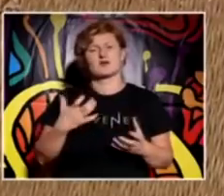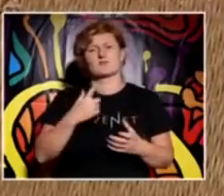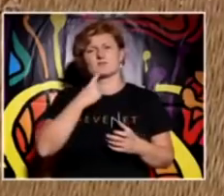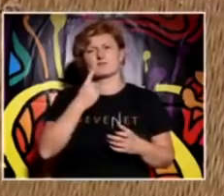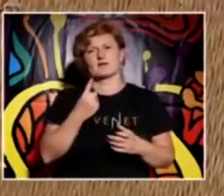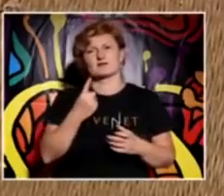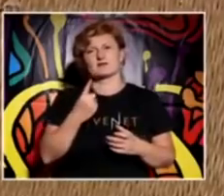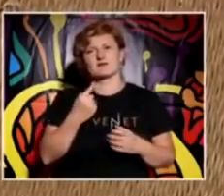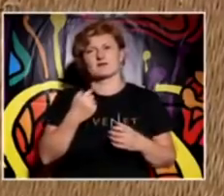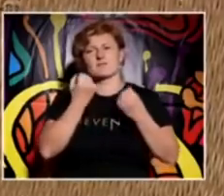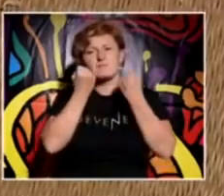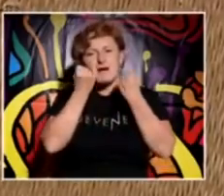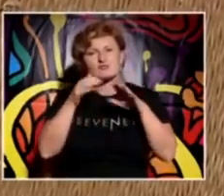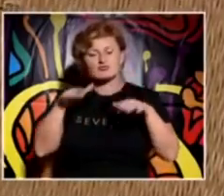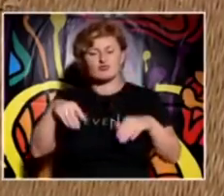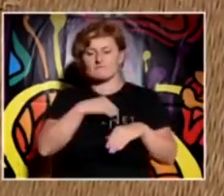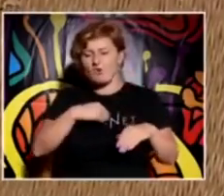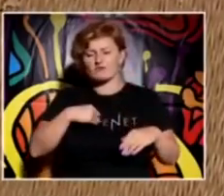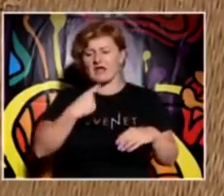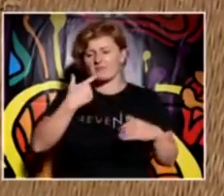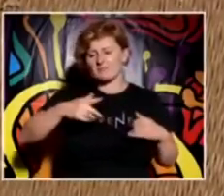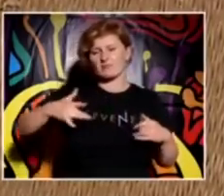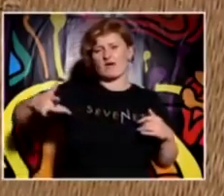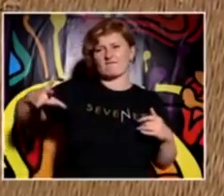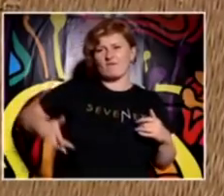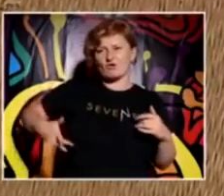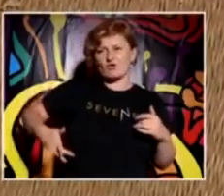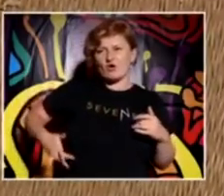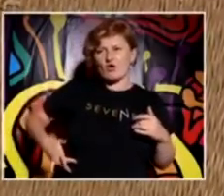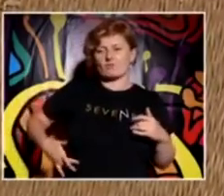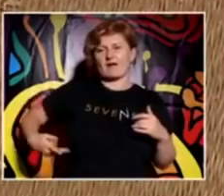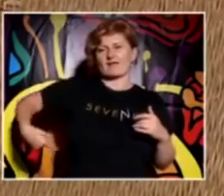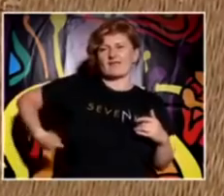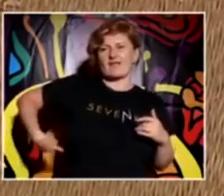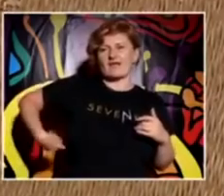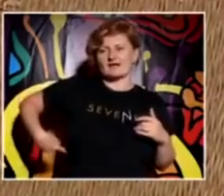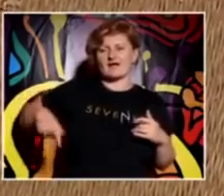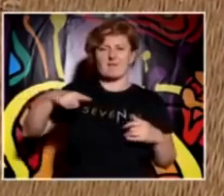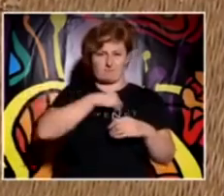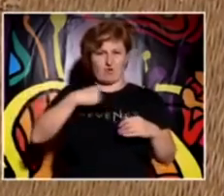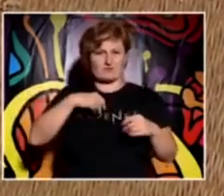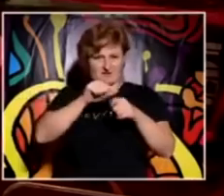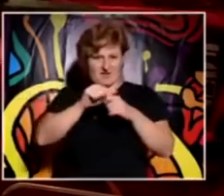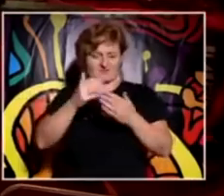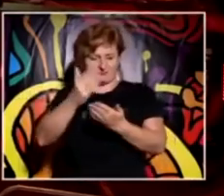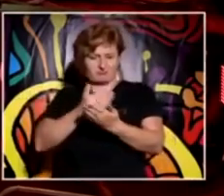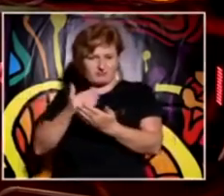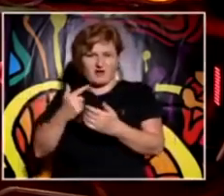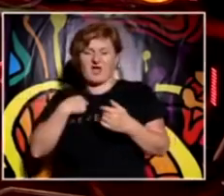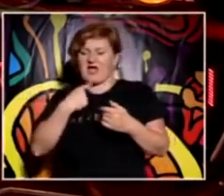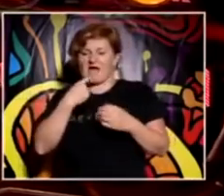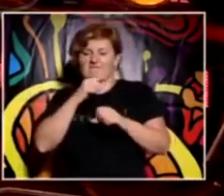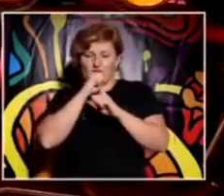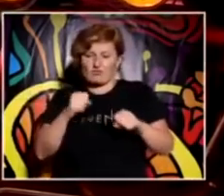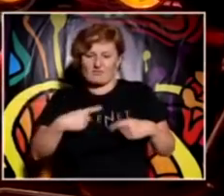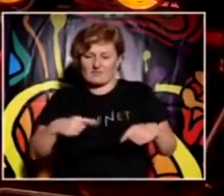tak jak bardzo dużo rzeczy nie jadłam w Polsce, jak na przykład wątróbki, nereczki, które są w sumie w polskim jadłospisie całkiem obecne, to tego absolutnie nigdy